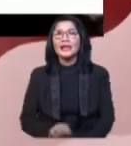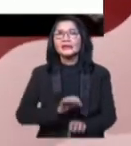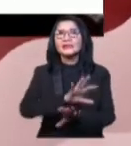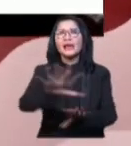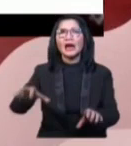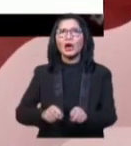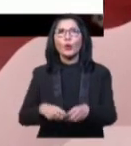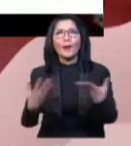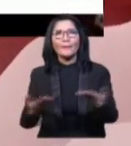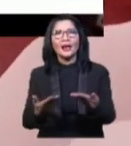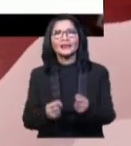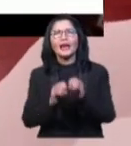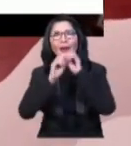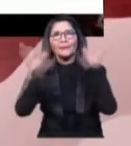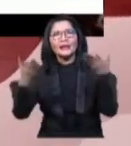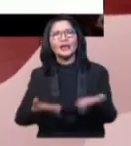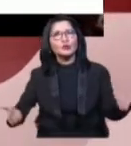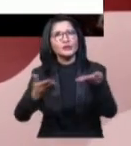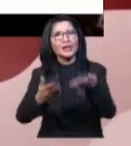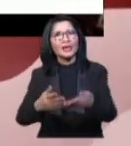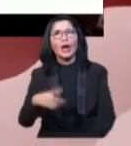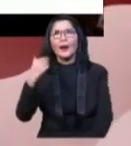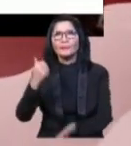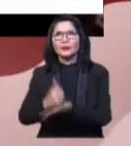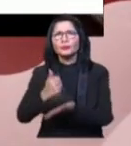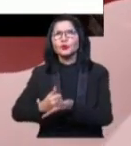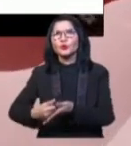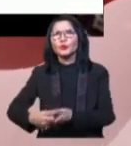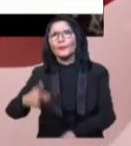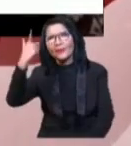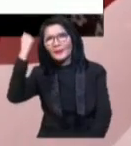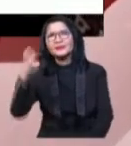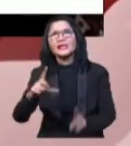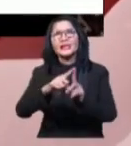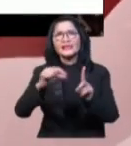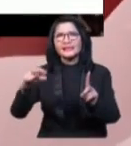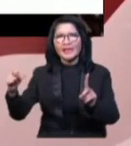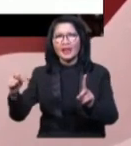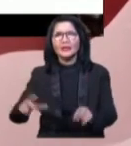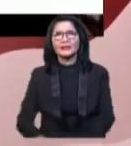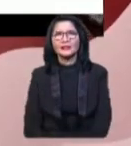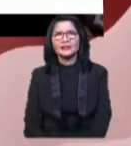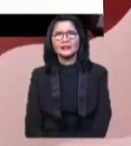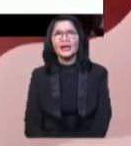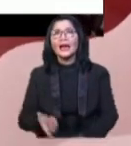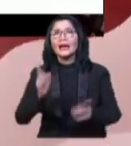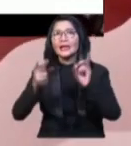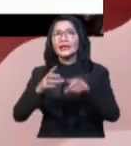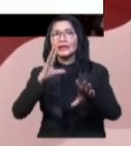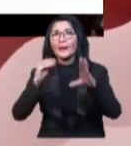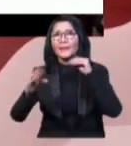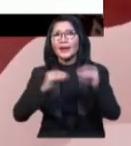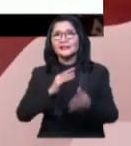orang sekarang itu adalah social media. Kita harus benar-benar bisa mengerti dan mempelajari digitalisasi tersebut. Nah itu nanti kita mungkin akan bahas di sesi